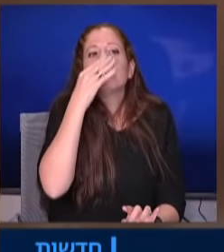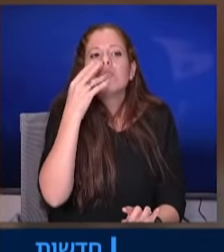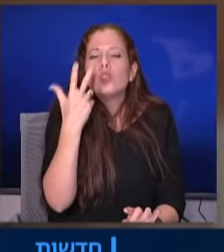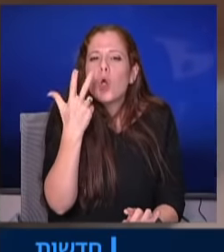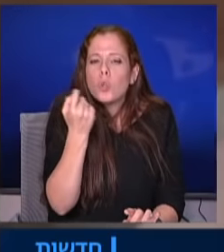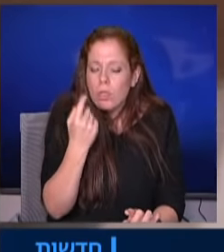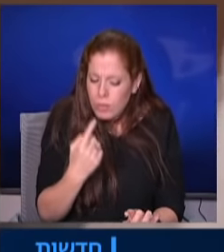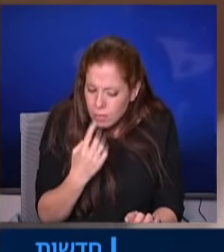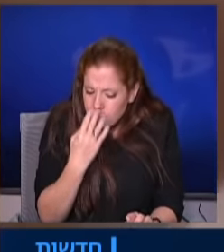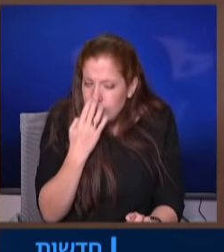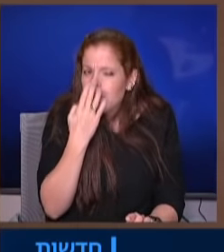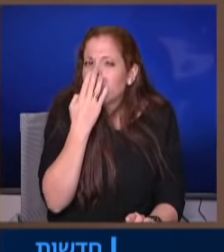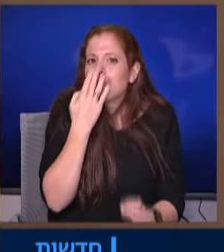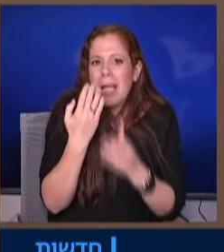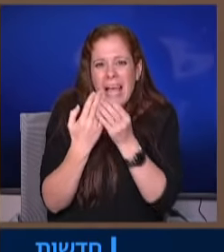עושה...